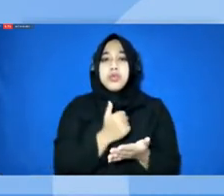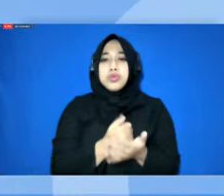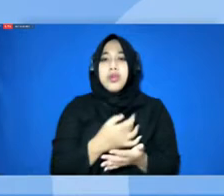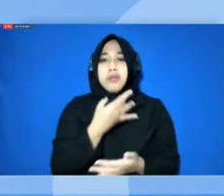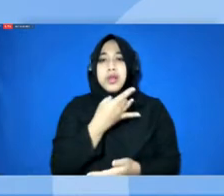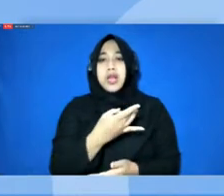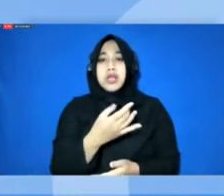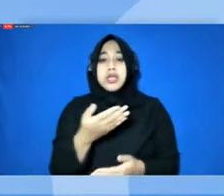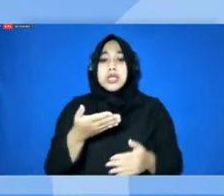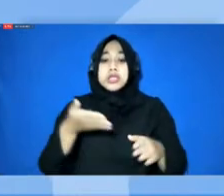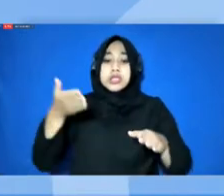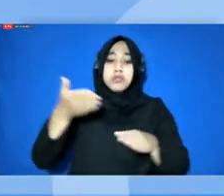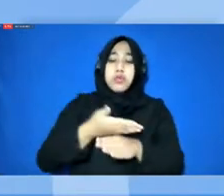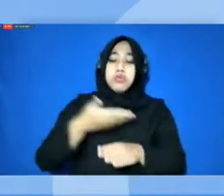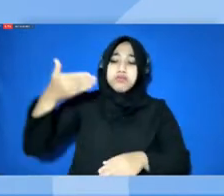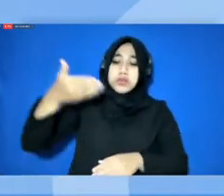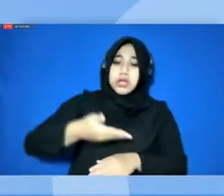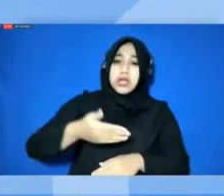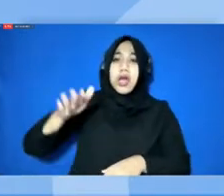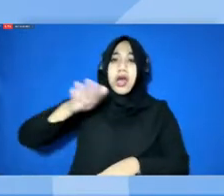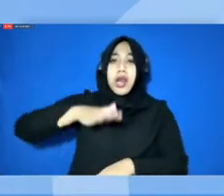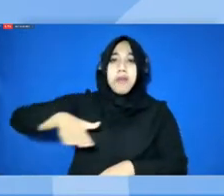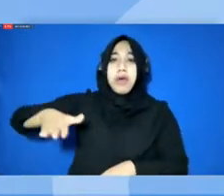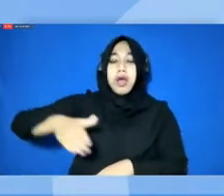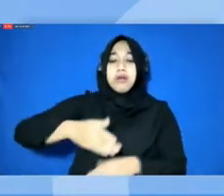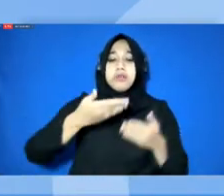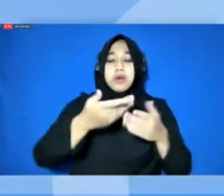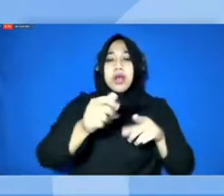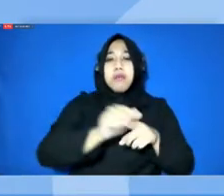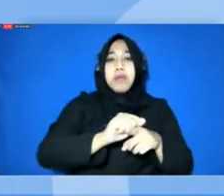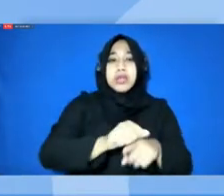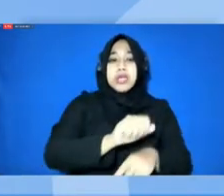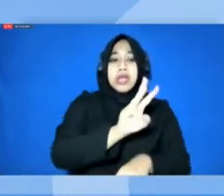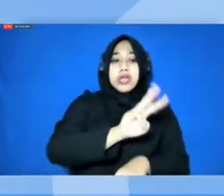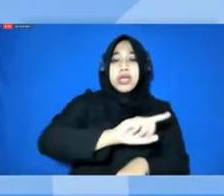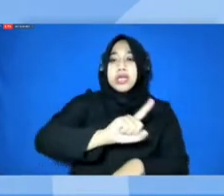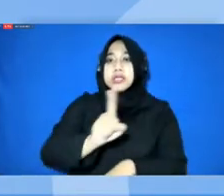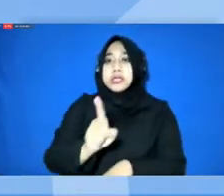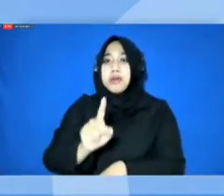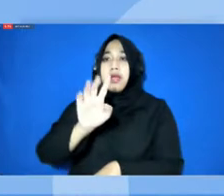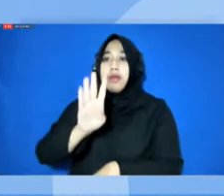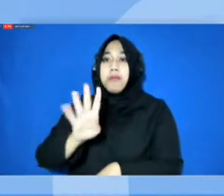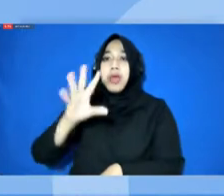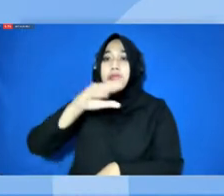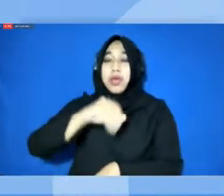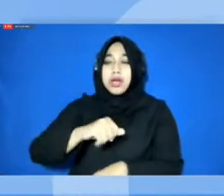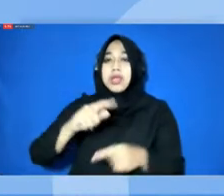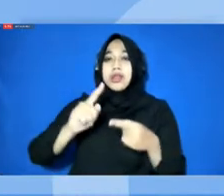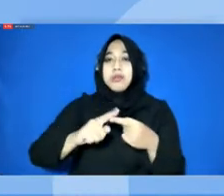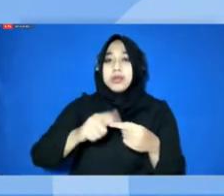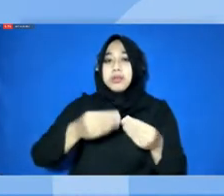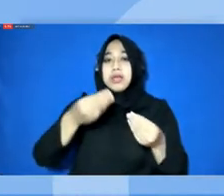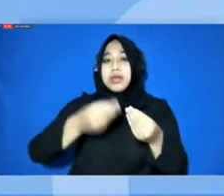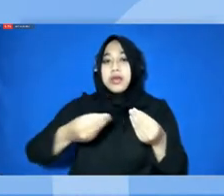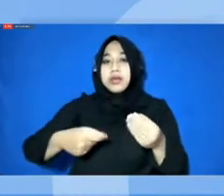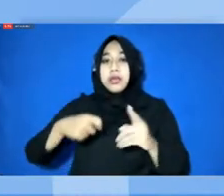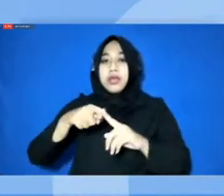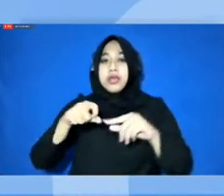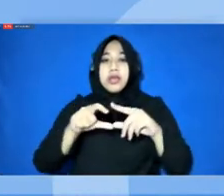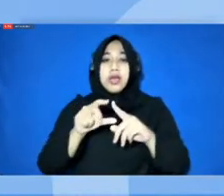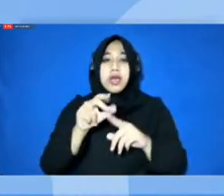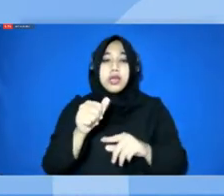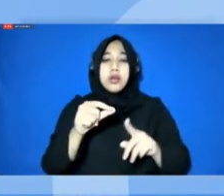turun ke lapangan, kita memberikan pelatihan selama 3-4 hari, teman-teman kader yang di Puspa maupun yang